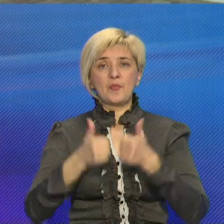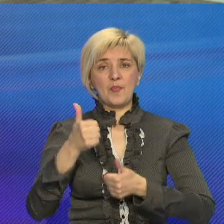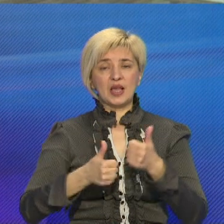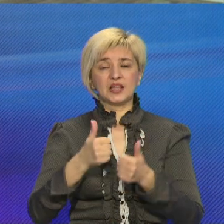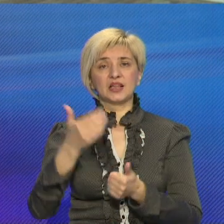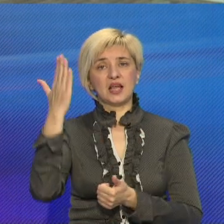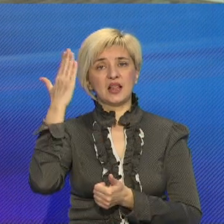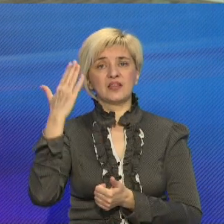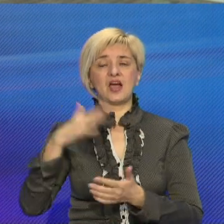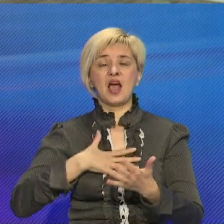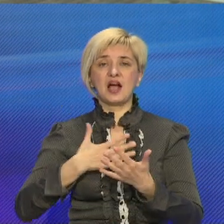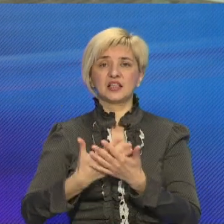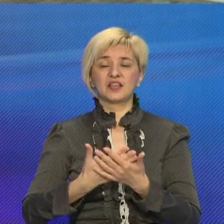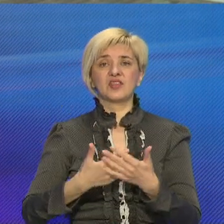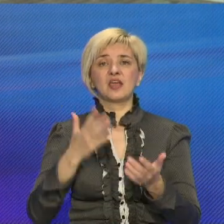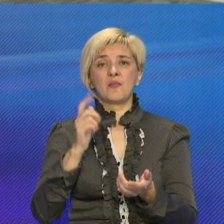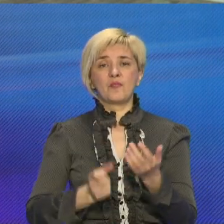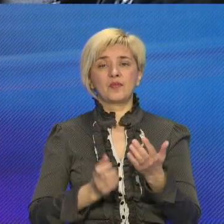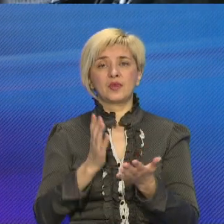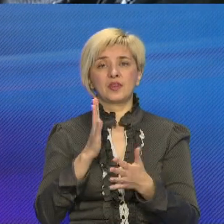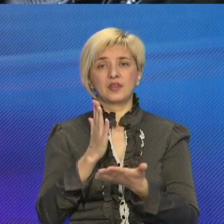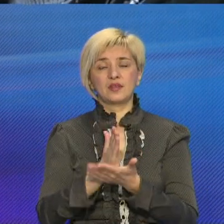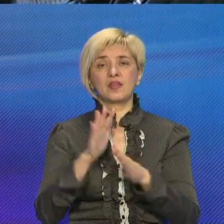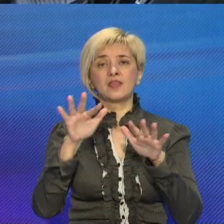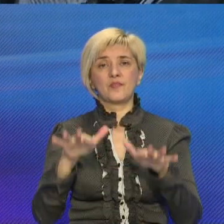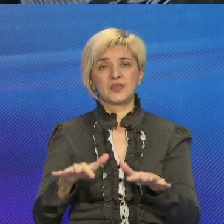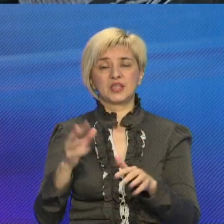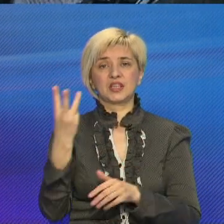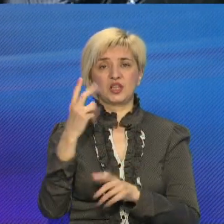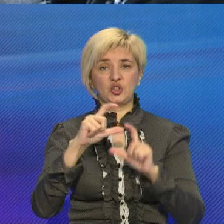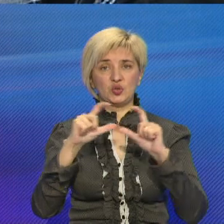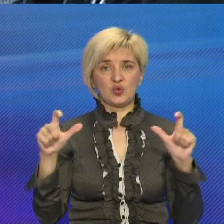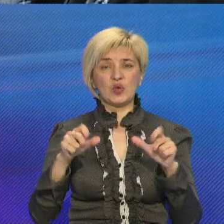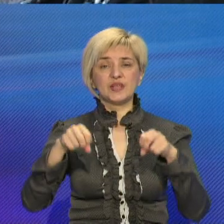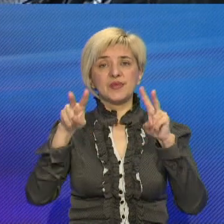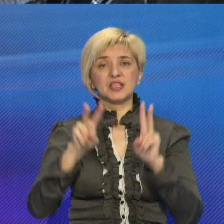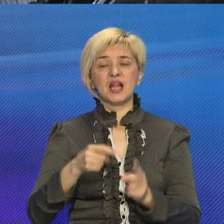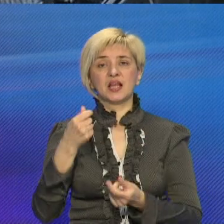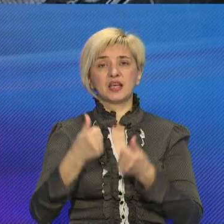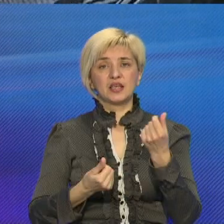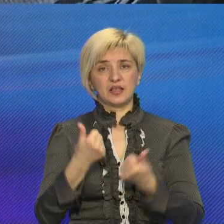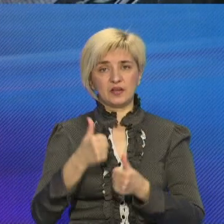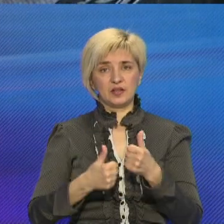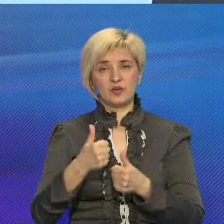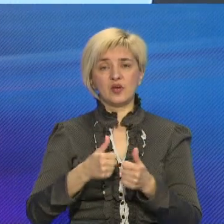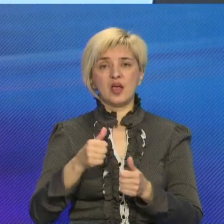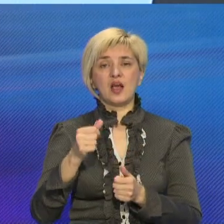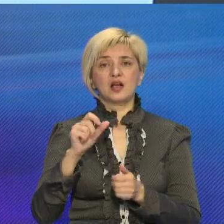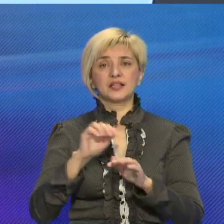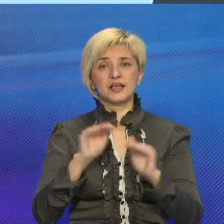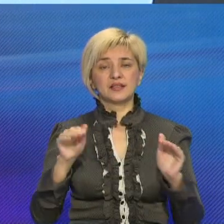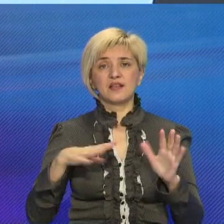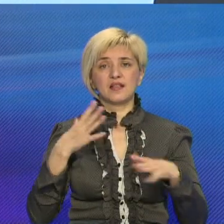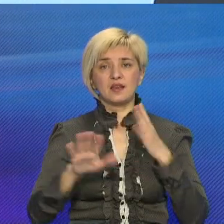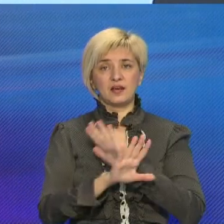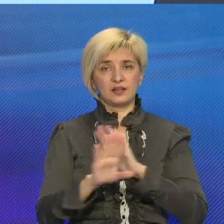прадпрымальных разгарнуўся на пляцоўцы 3-й гродзенскай школы. Трэба азначыць, што спецыяльна да гульні 11-класнікі не рыхтаваліся. І тым не